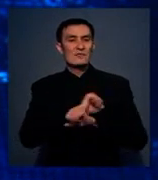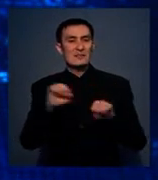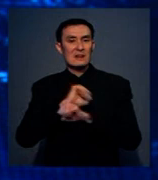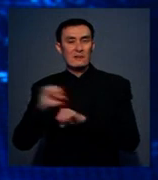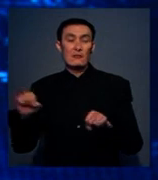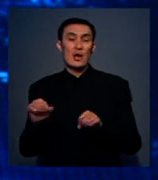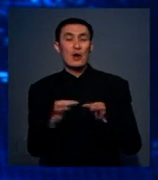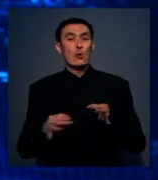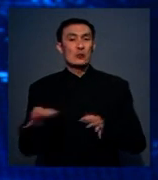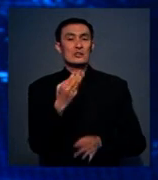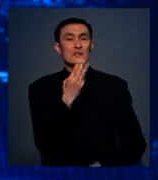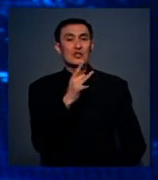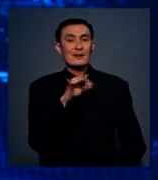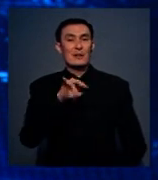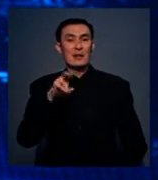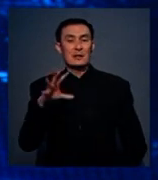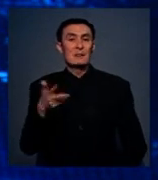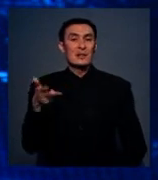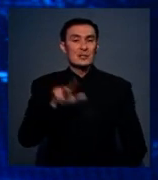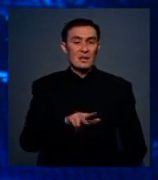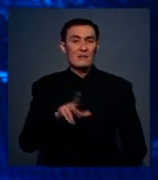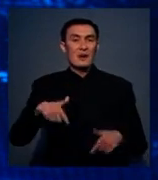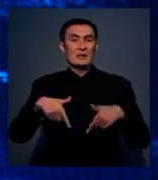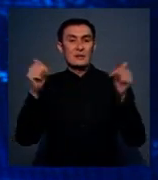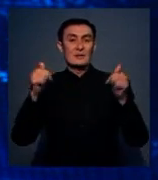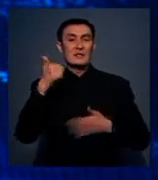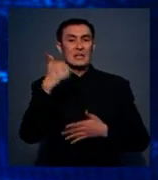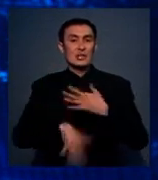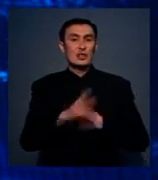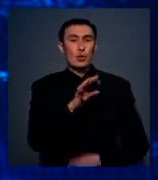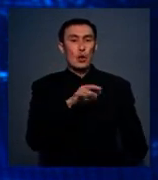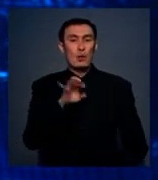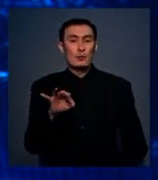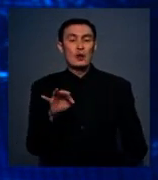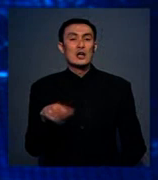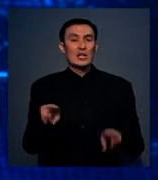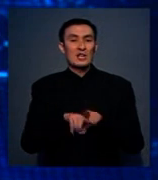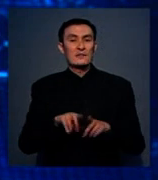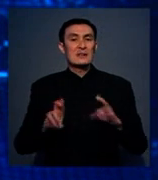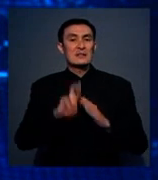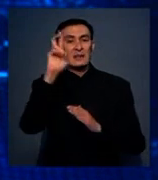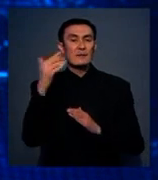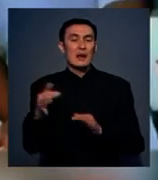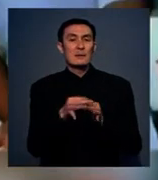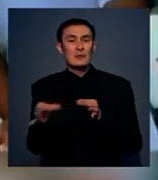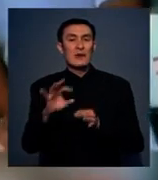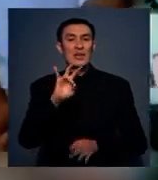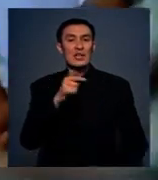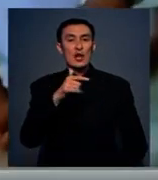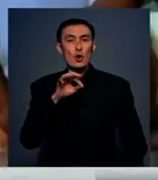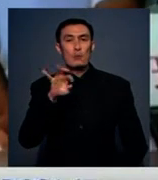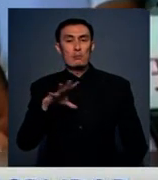взрывов на острове Шри-Ланка. 3 из них произошли в отелях столицы Коломбо, еще столько же в церквях пригорода Нигомбо.